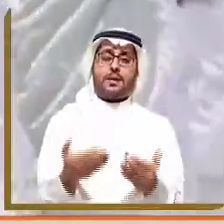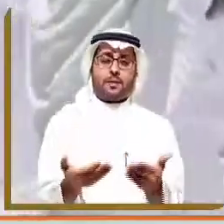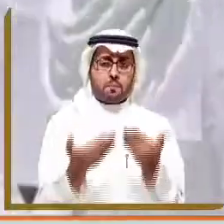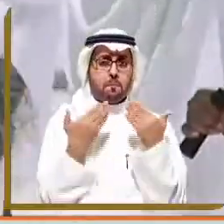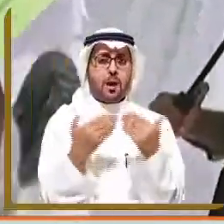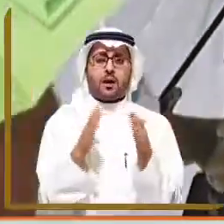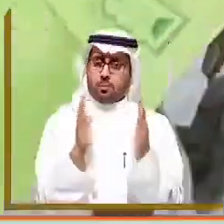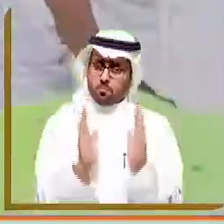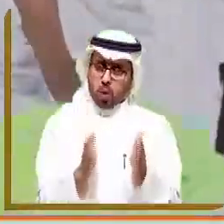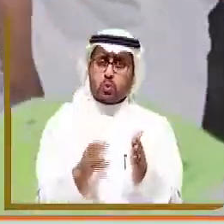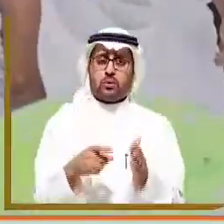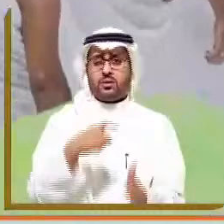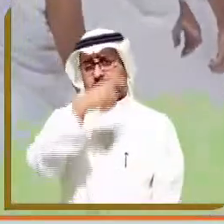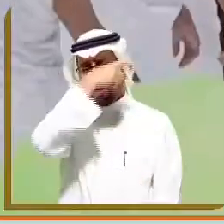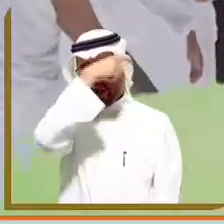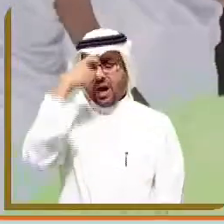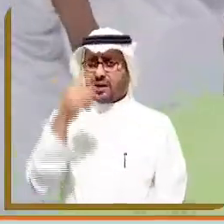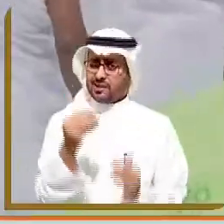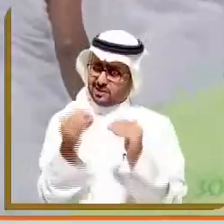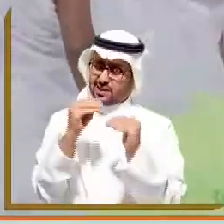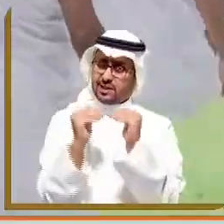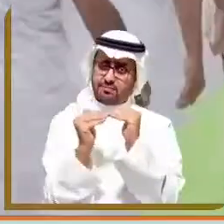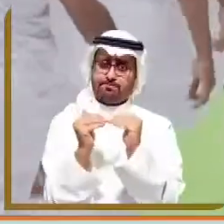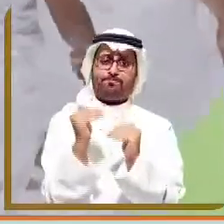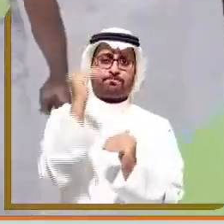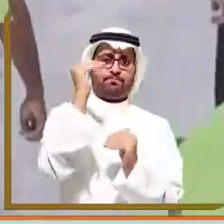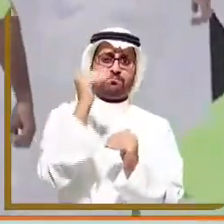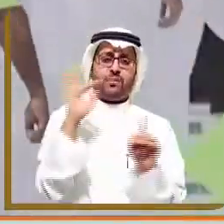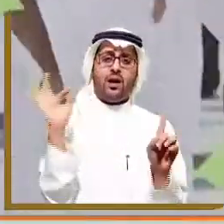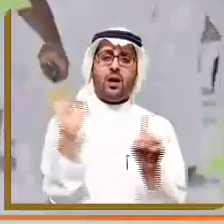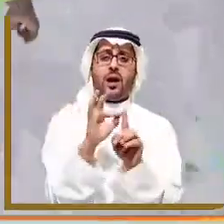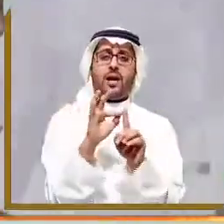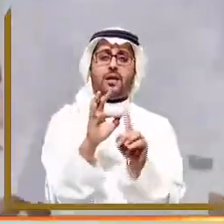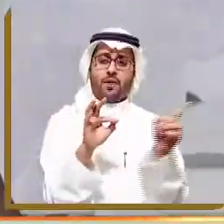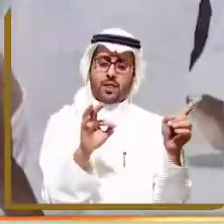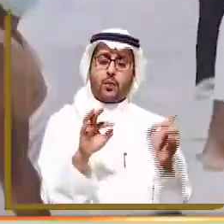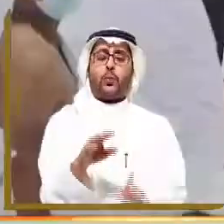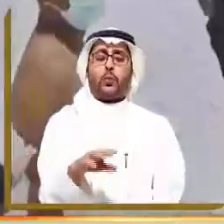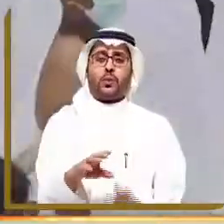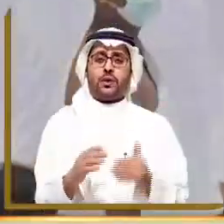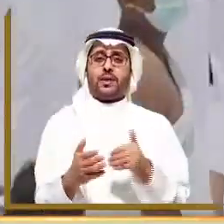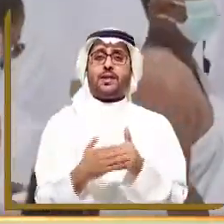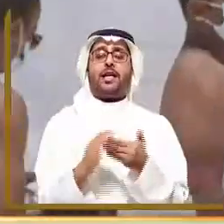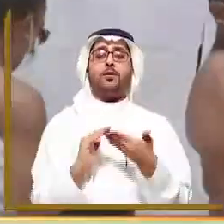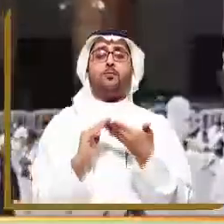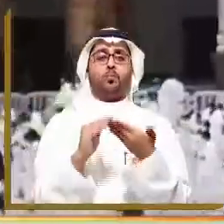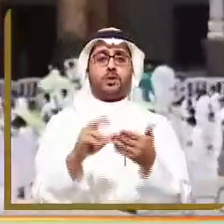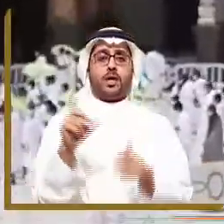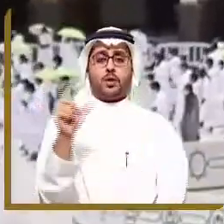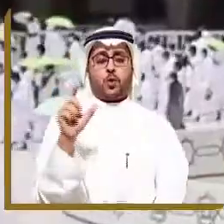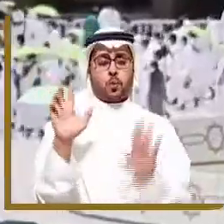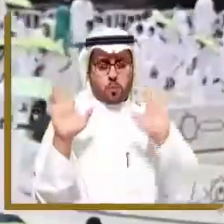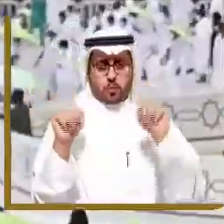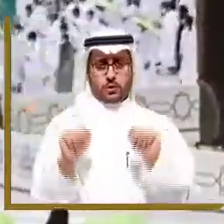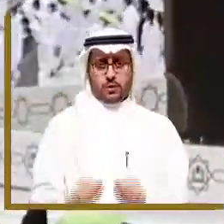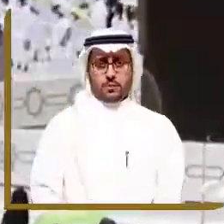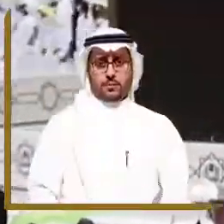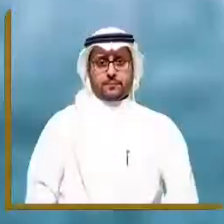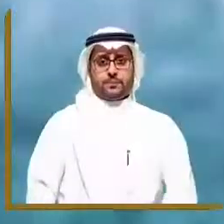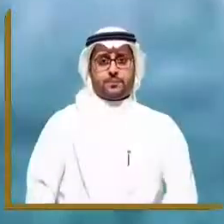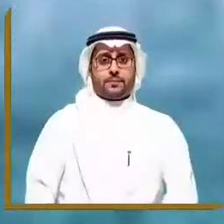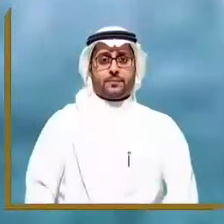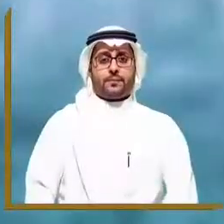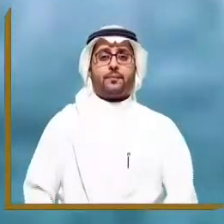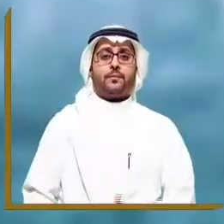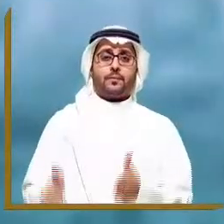المقدسة في هذا الشهر الكريم من ارتفاع في درجات الحرارة وتوافد أعداد كبيرة من المعتمرين.